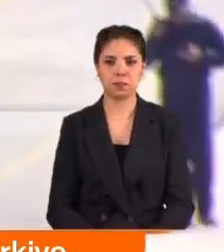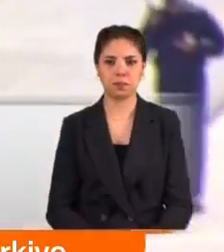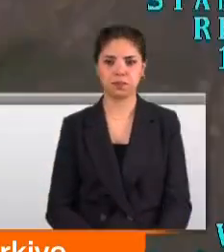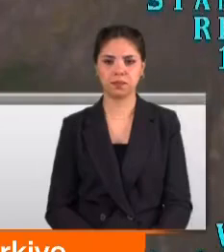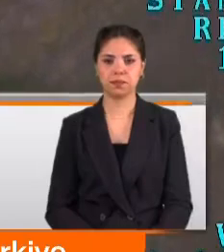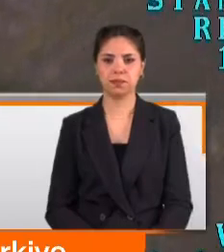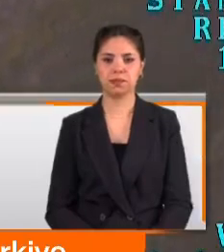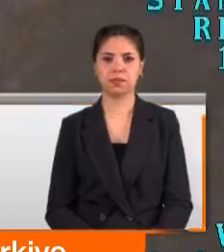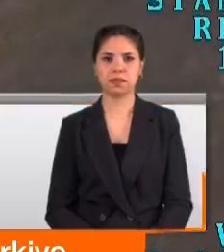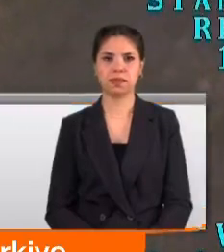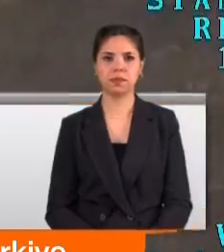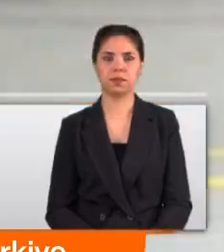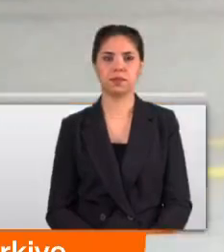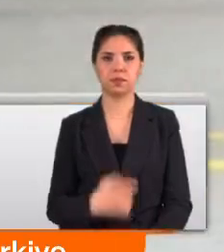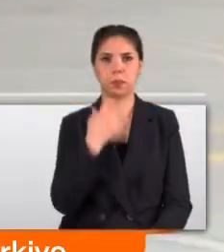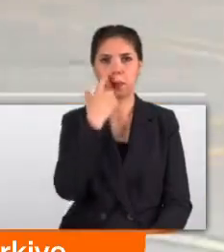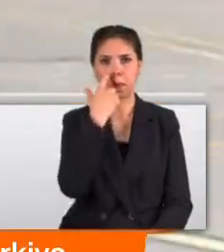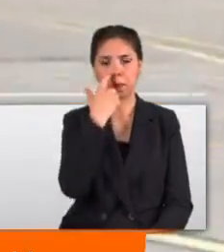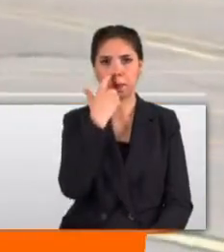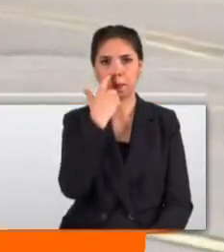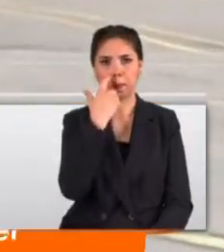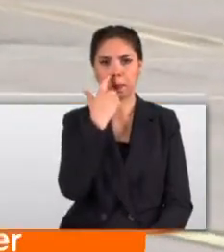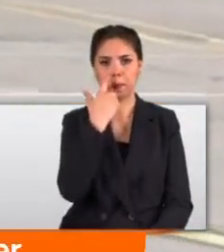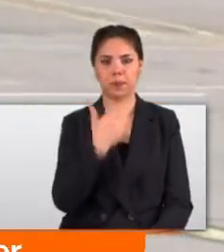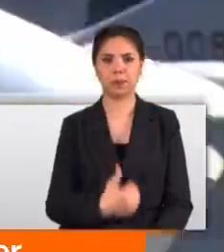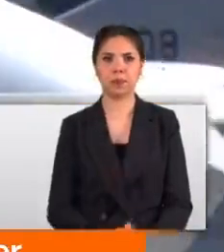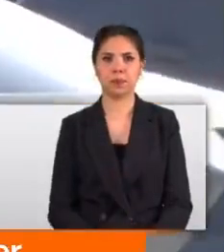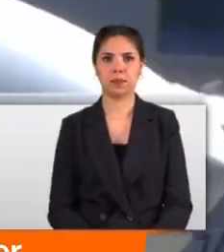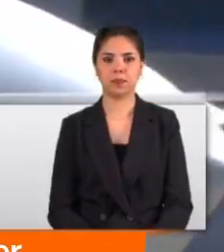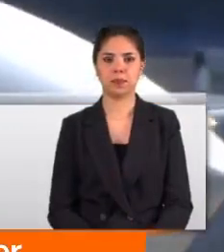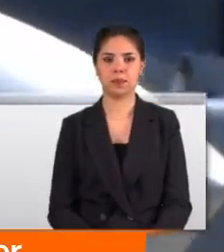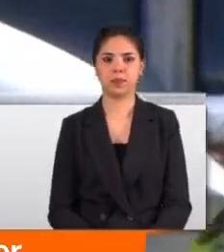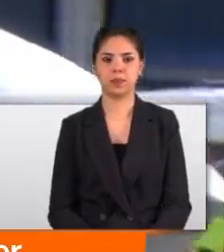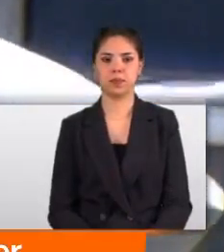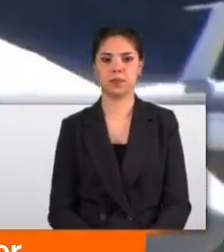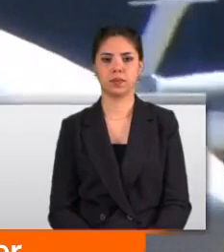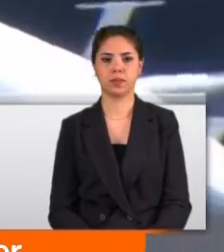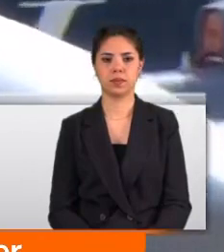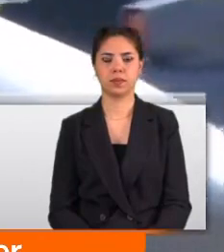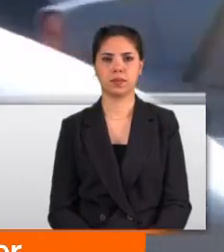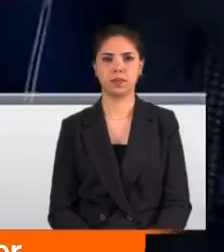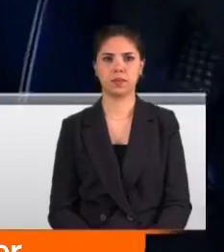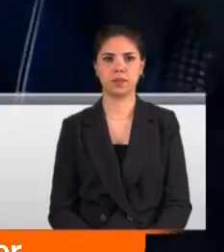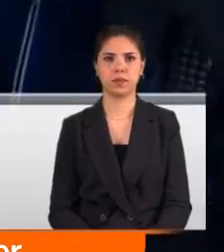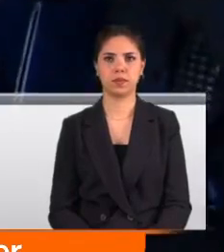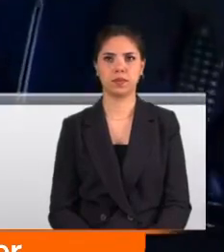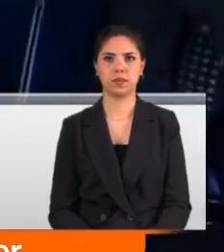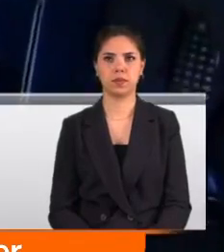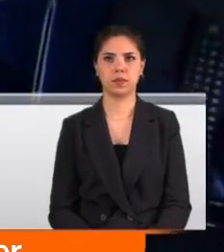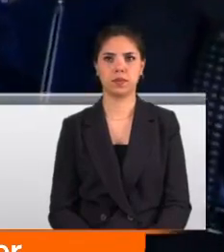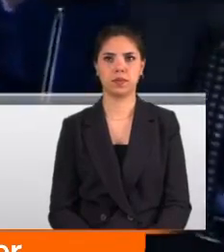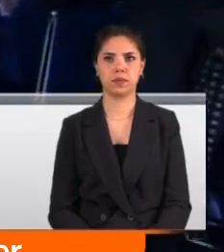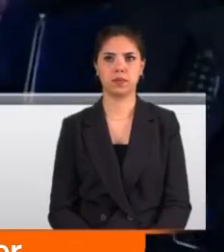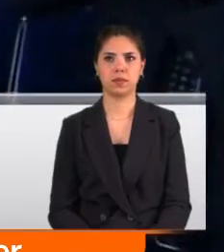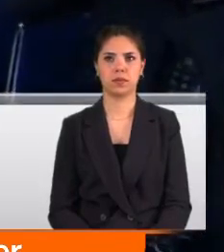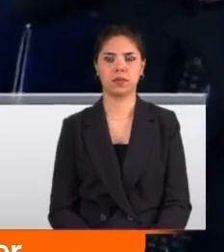Senin uğrunda ölen ordu, ordu budur ya Rabbi.